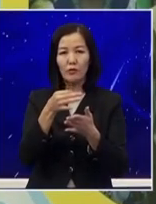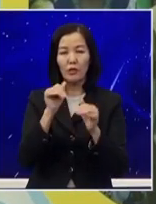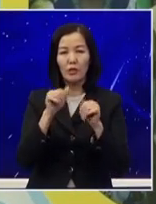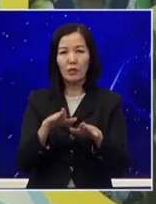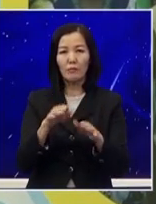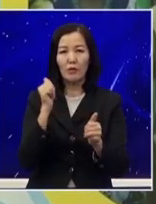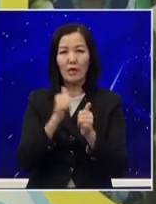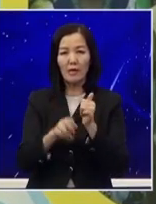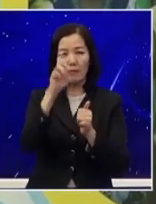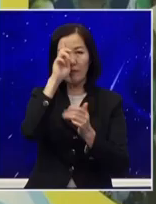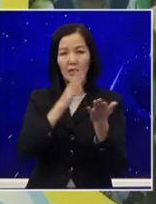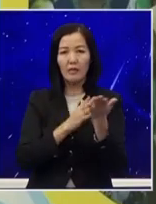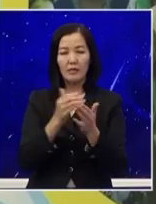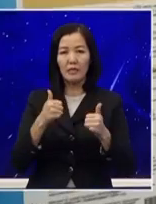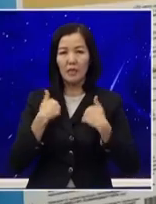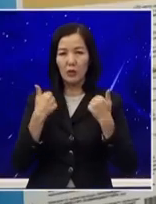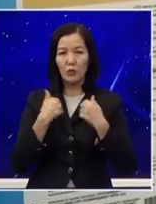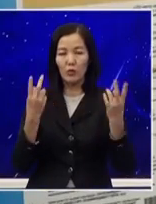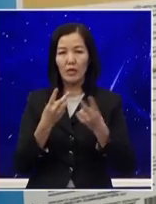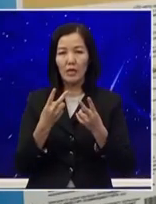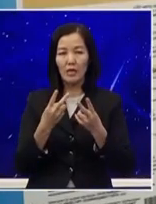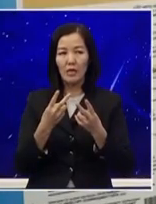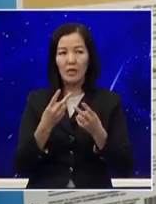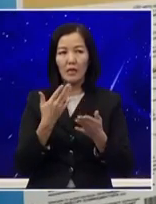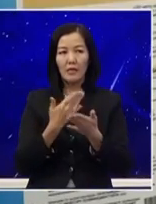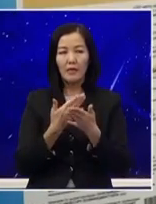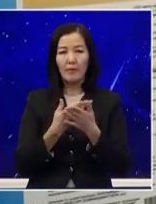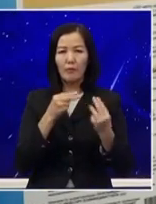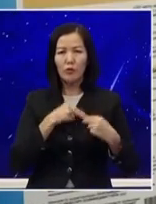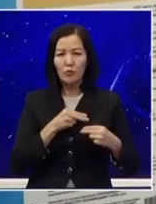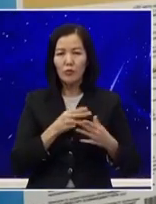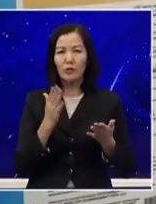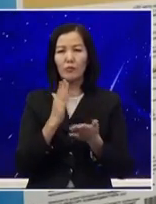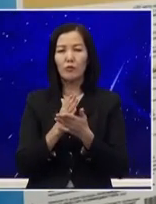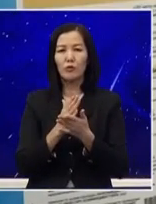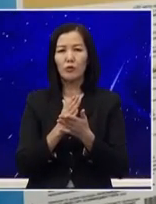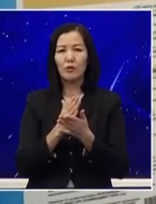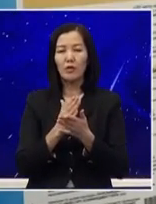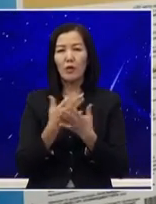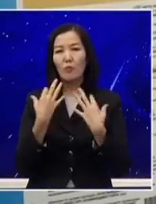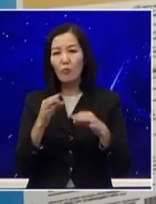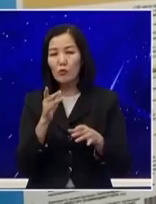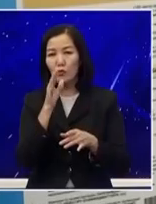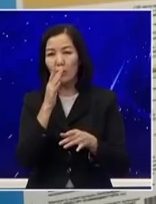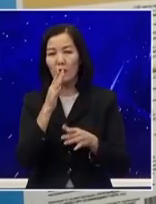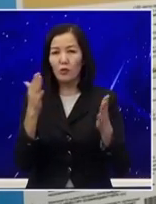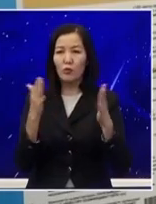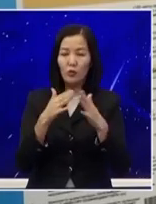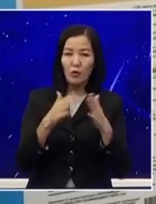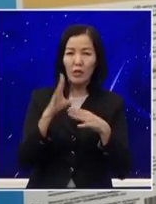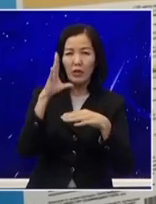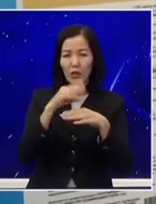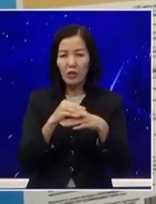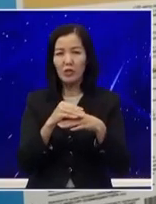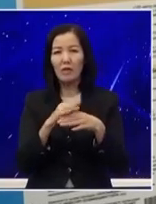әр мемлекеттік қызметші соған тырысу керек. Қай жерде жүрсе де, ол жұмыс уақытында ғана емес, жұмыс уақыты өткеннен кейін де кешке қарай